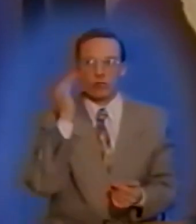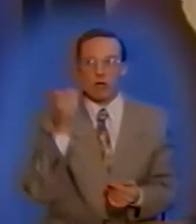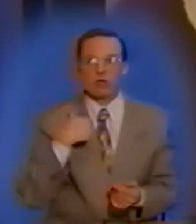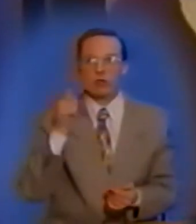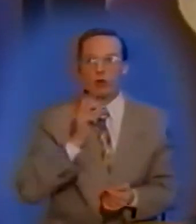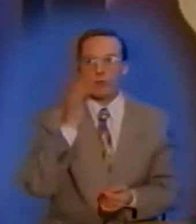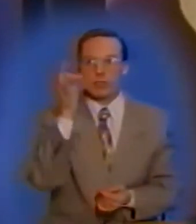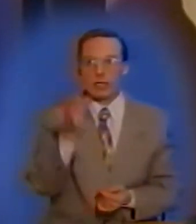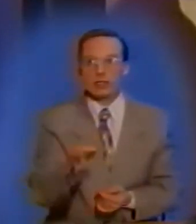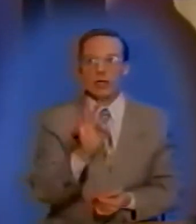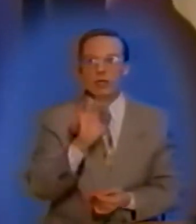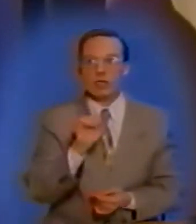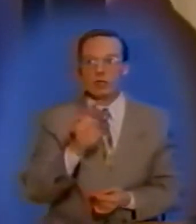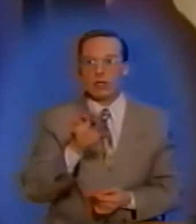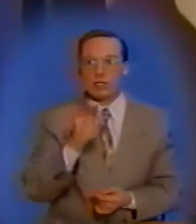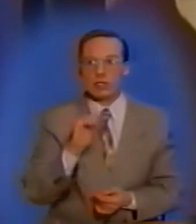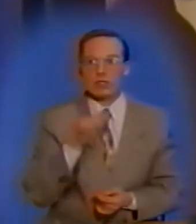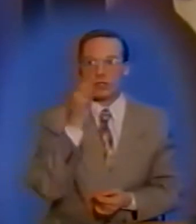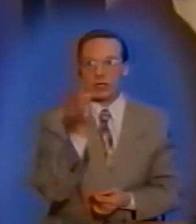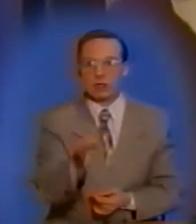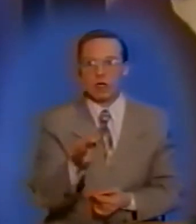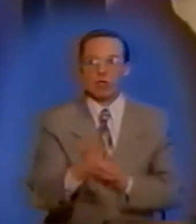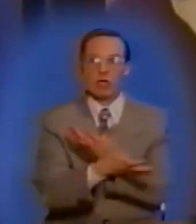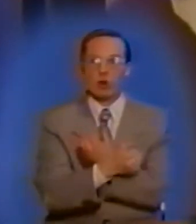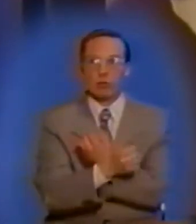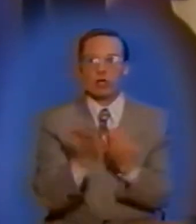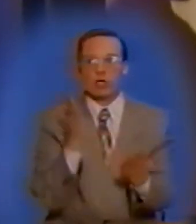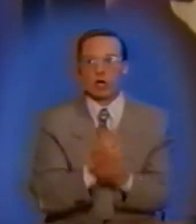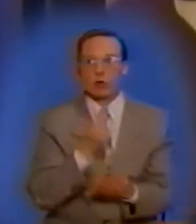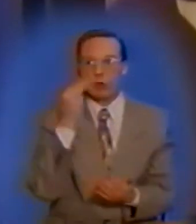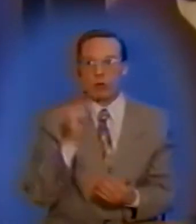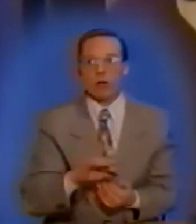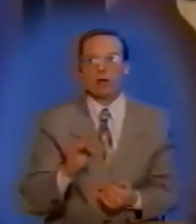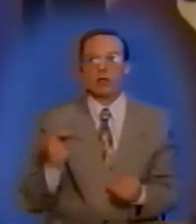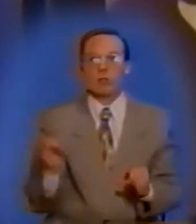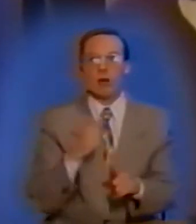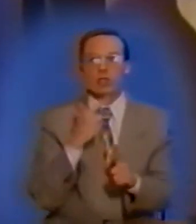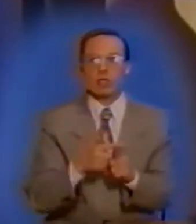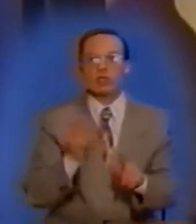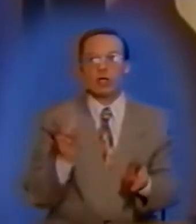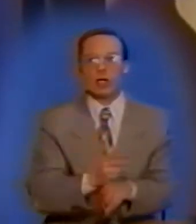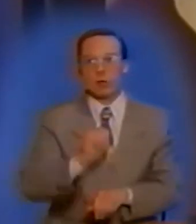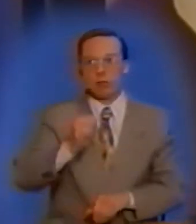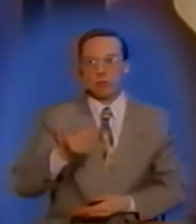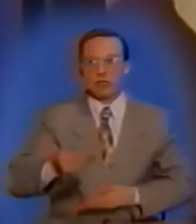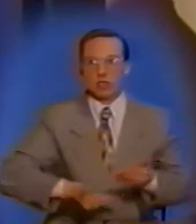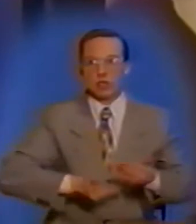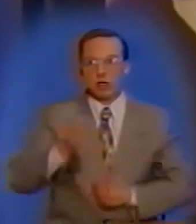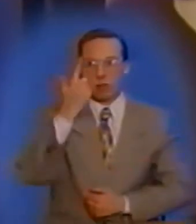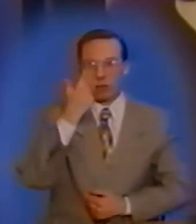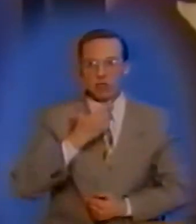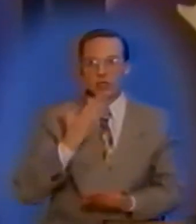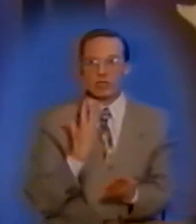noriu pasakyti, kad tarsi įsakyti, kad homoseksualizmas yra nuodėmė. Bažnyčiai reikia pirmas žingsnis imti ir pripažinti